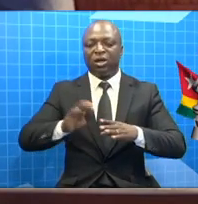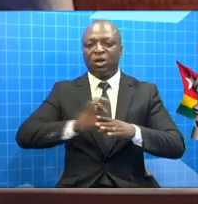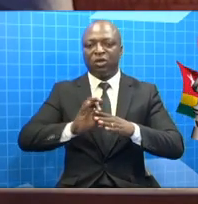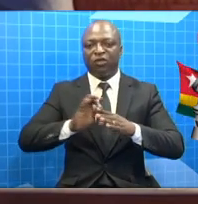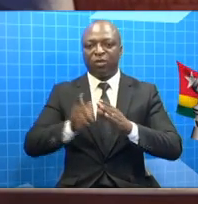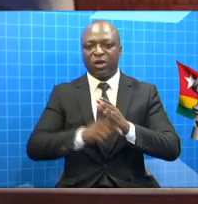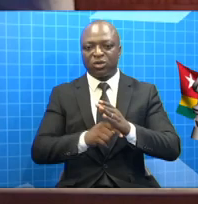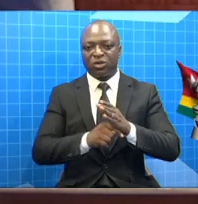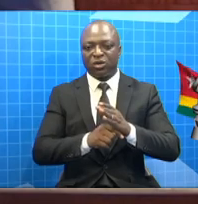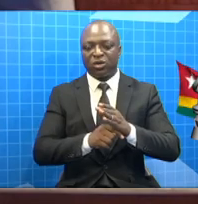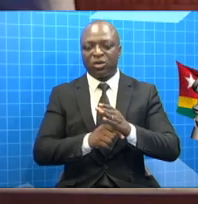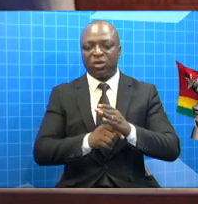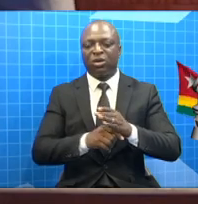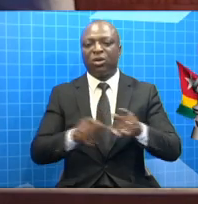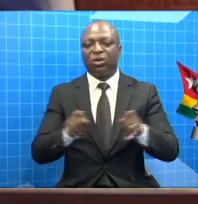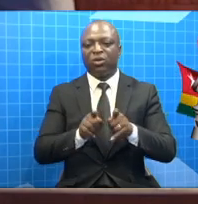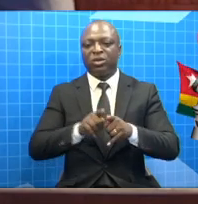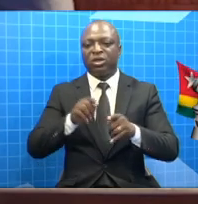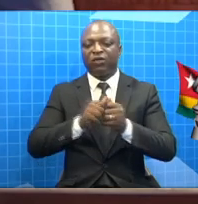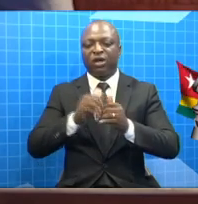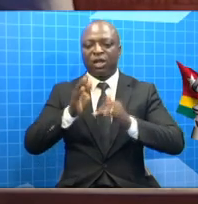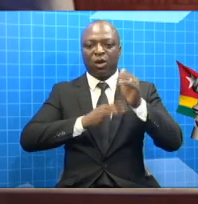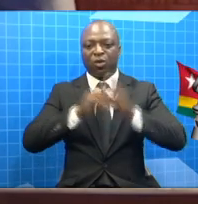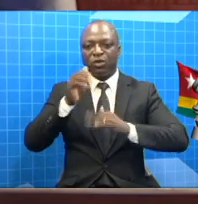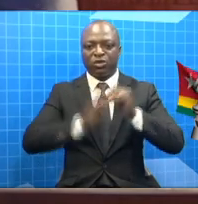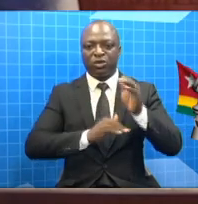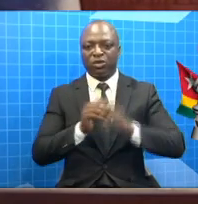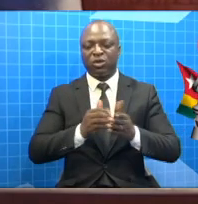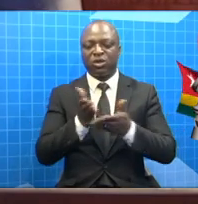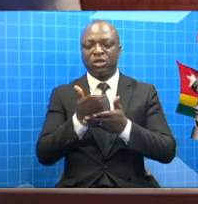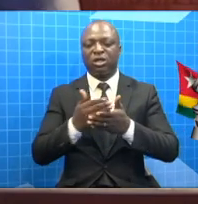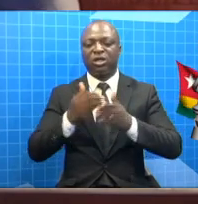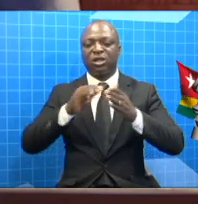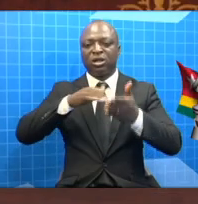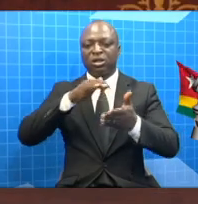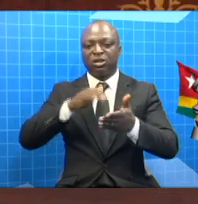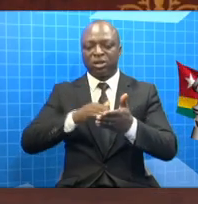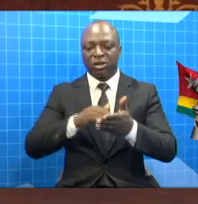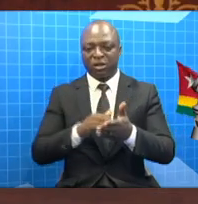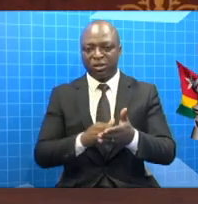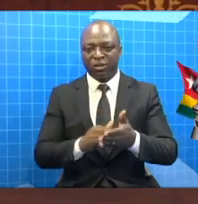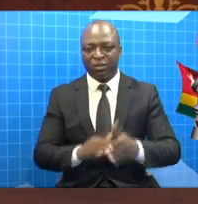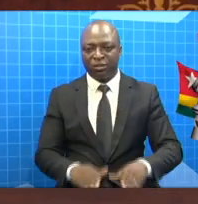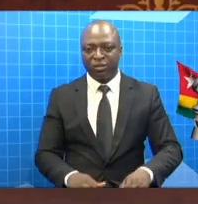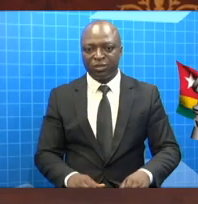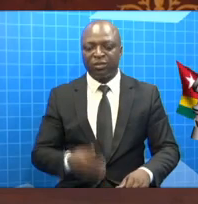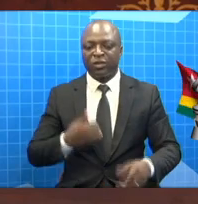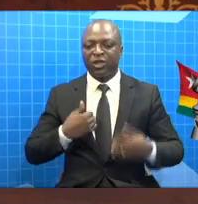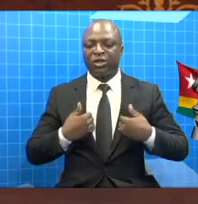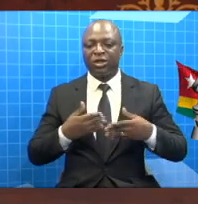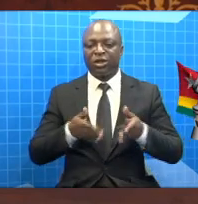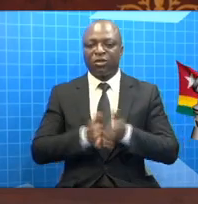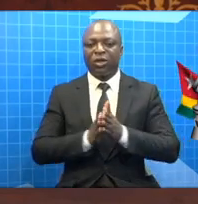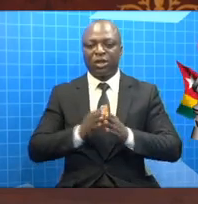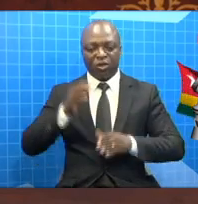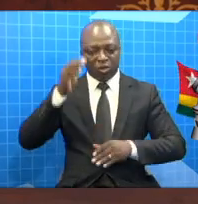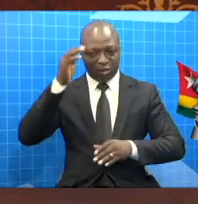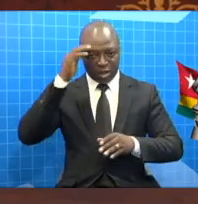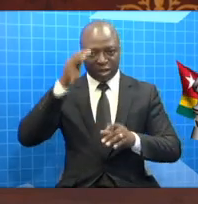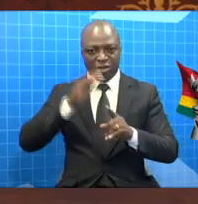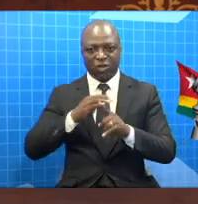formation, ainsi que la construction en cours des infrastructures. J'ai demandé aux ministres